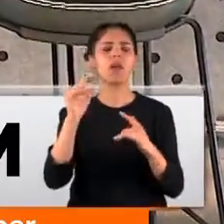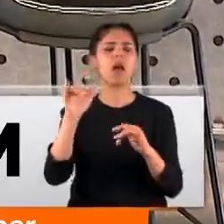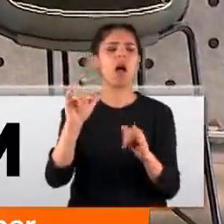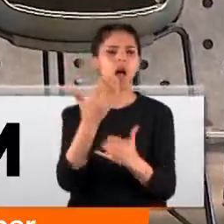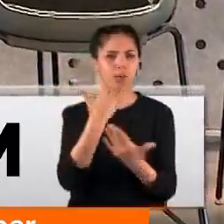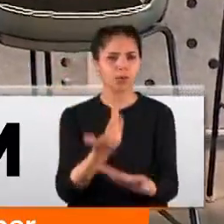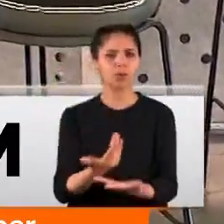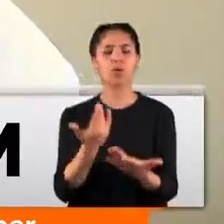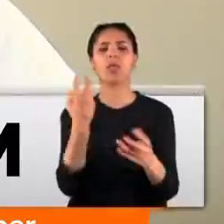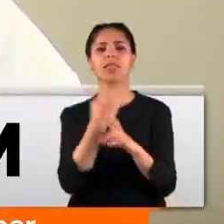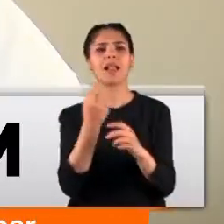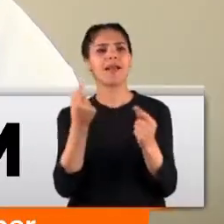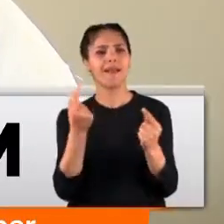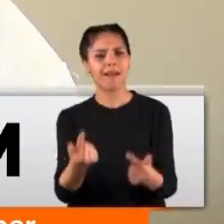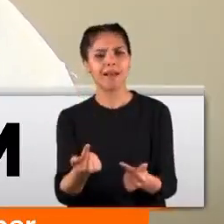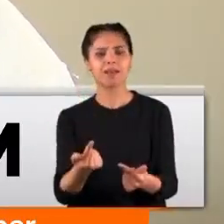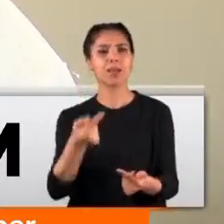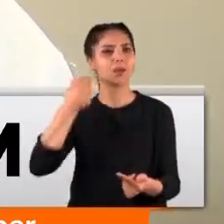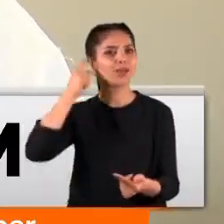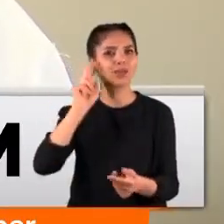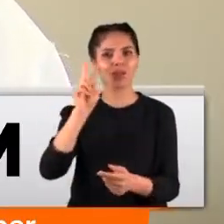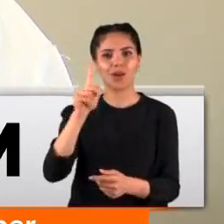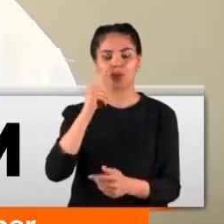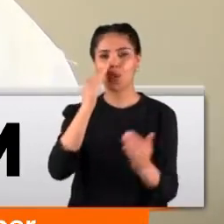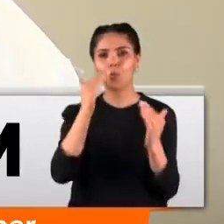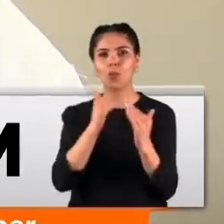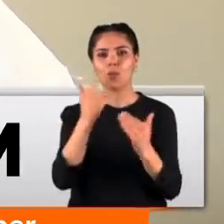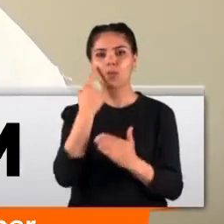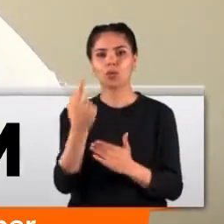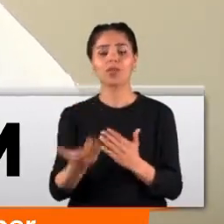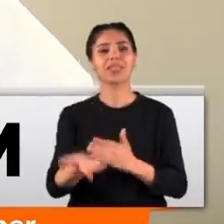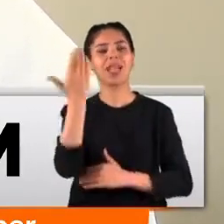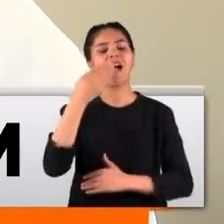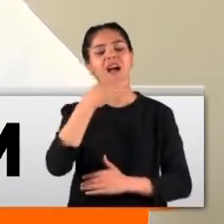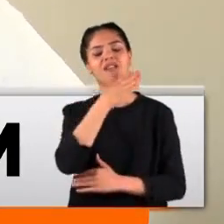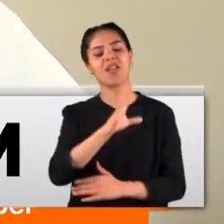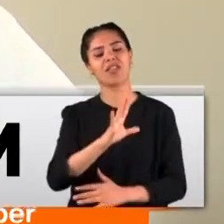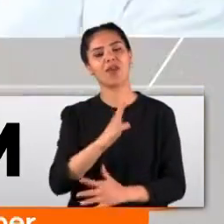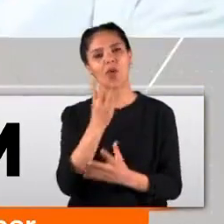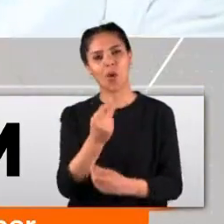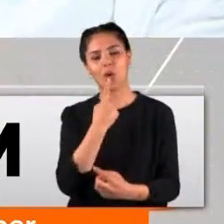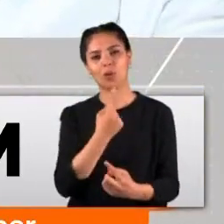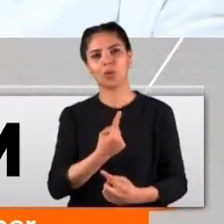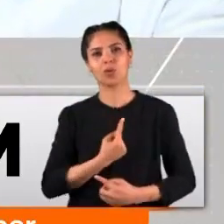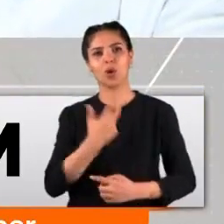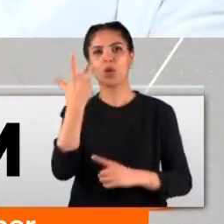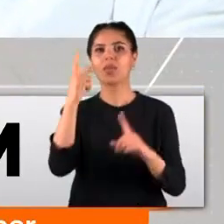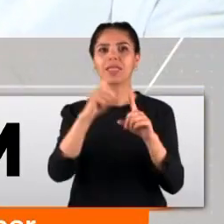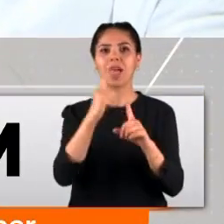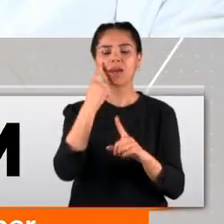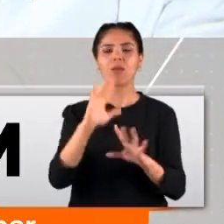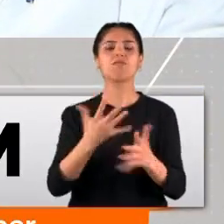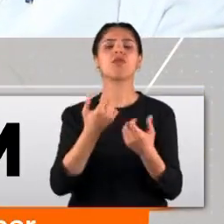hızlı ve daha az riskli hem Kozmetik açıdan hem de uyum açısından daha avantajlı olduğu bildiriliyor üç boyutlu